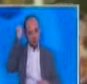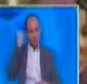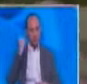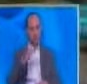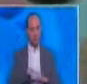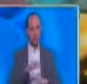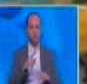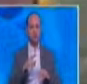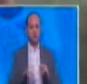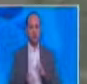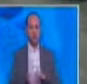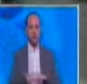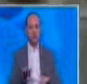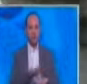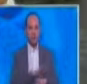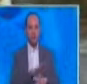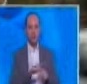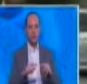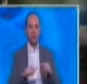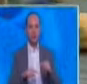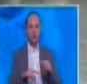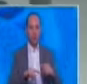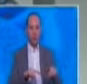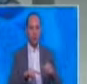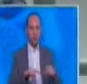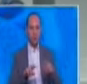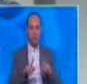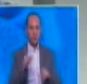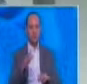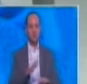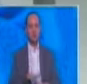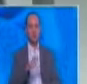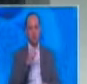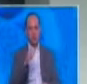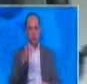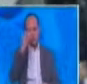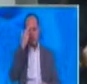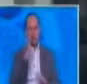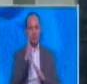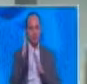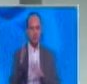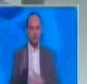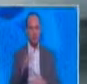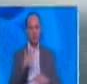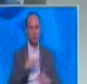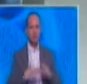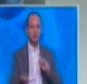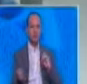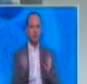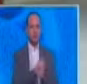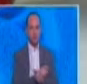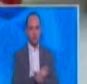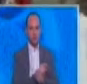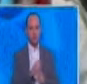kolyedir, saattir, bileziktir, hatta ojedir, bütün bunları engelliyoruz. Hastaneye gittiğimiz zaman üzerimizi